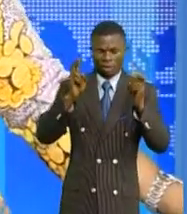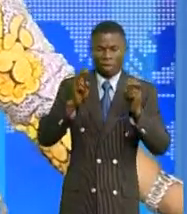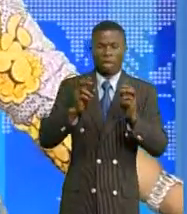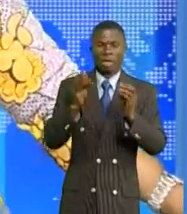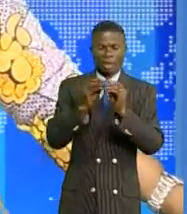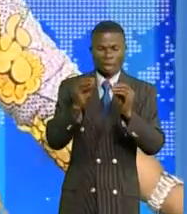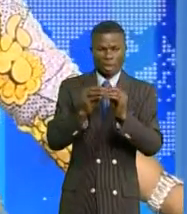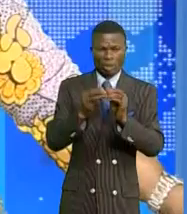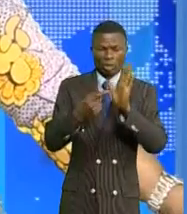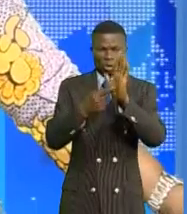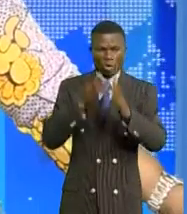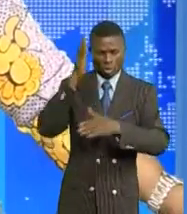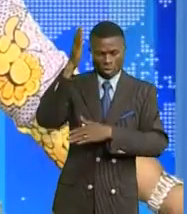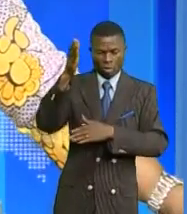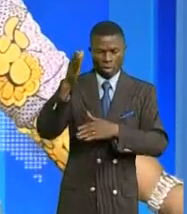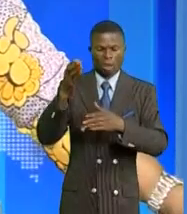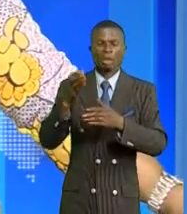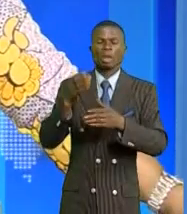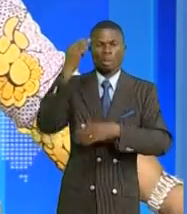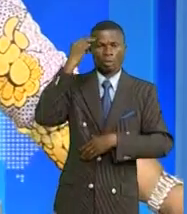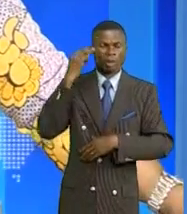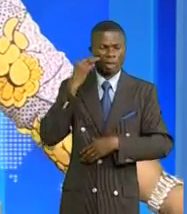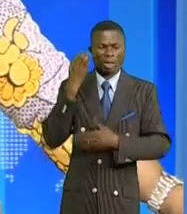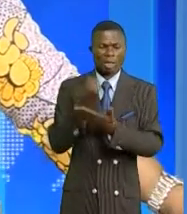réunion avec les opérateurs économiques du secteur,